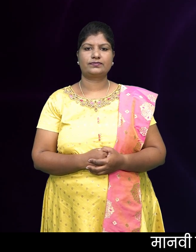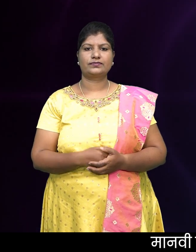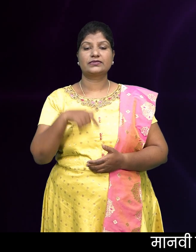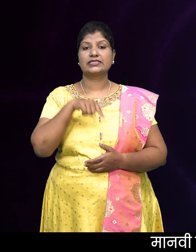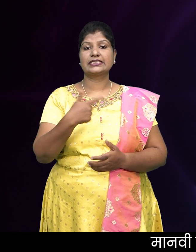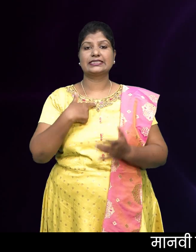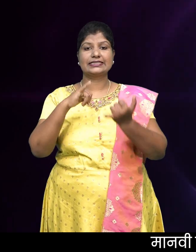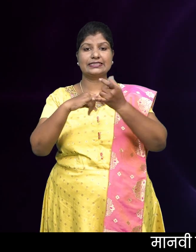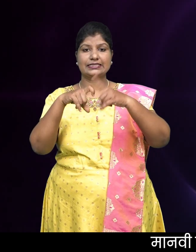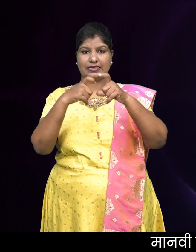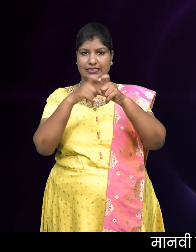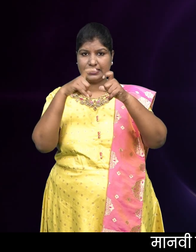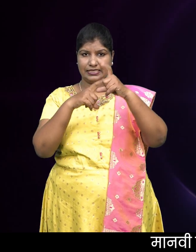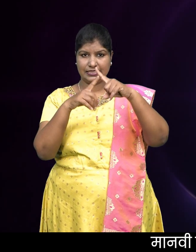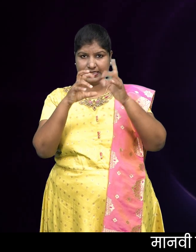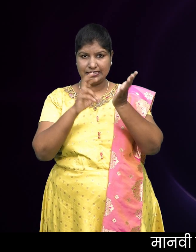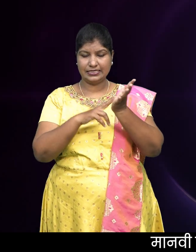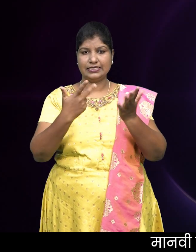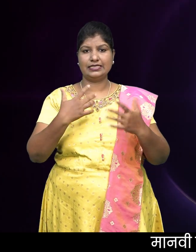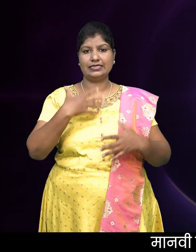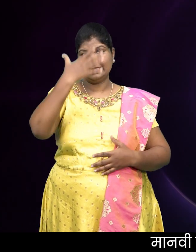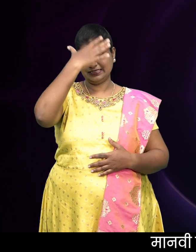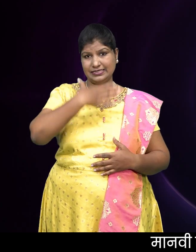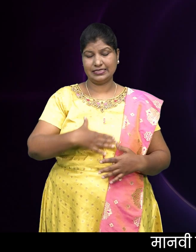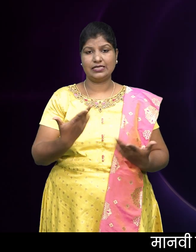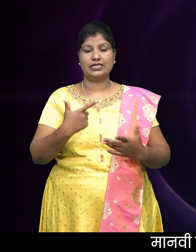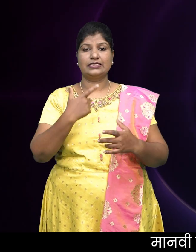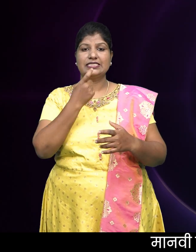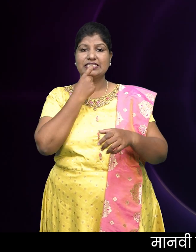मानवी सांगाड्यात कवठी, पाठीचा कणा,